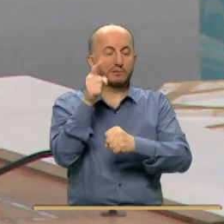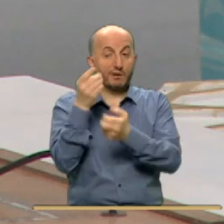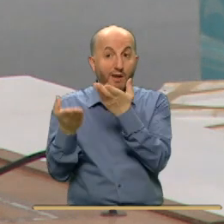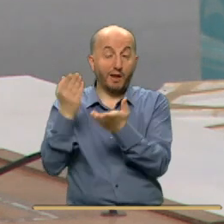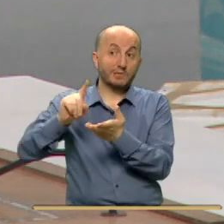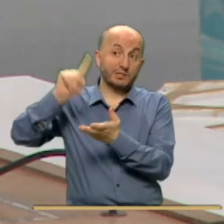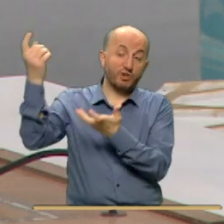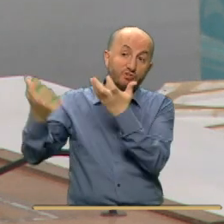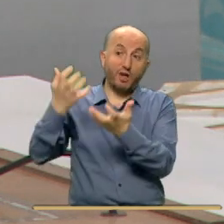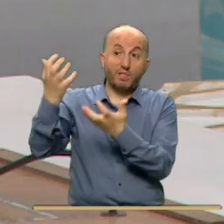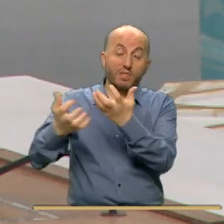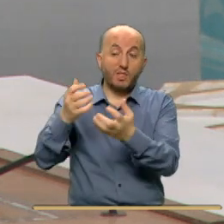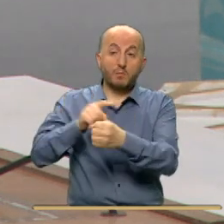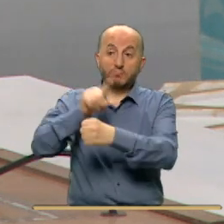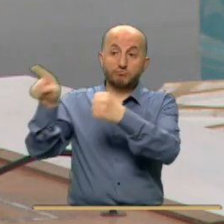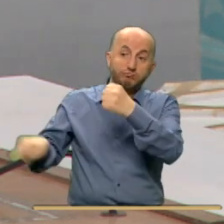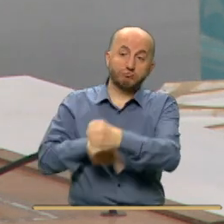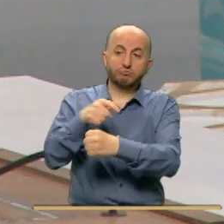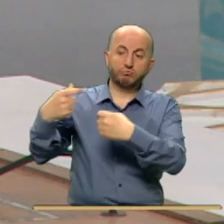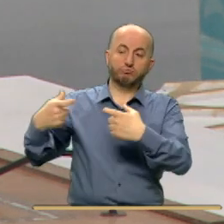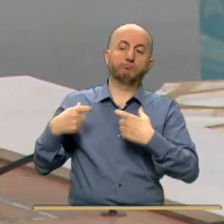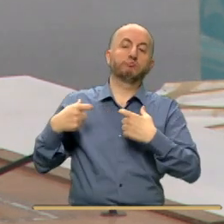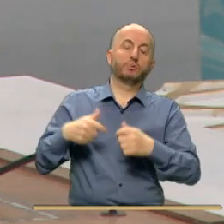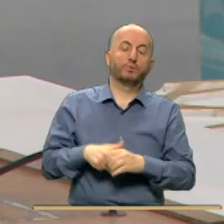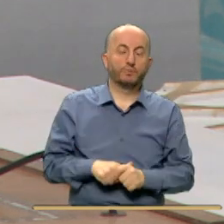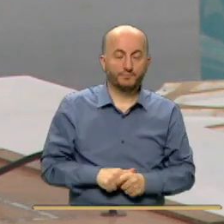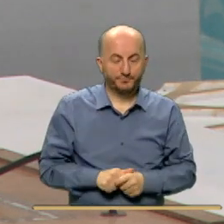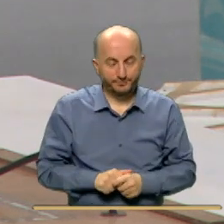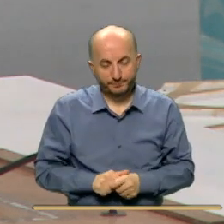ahirette cehennem ateşine karşı bir zırhtır oruç.